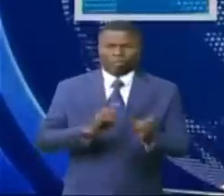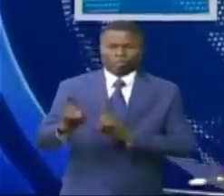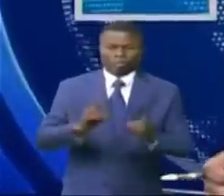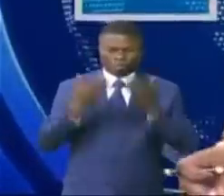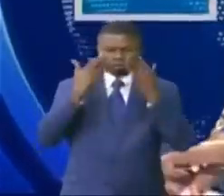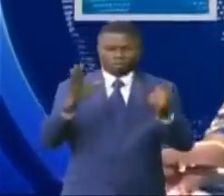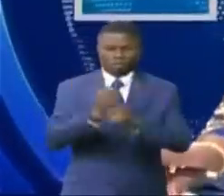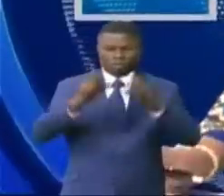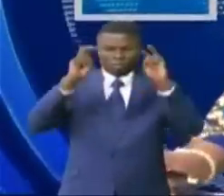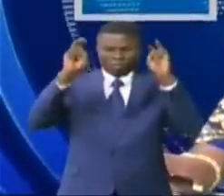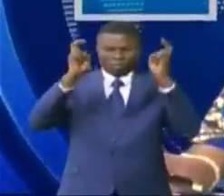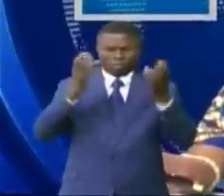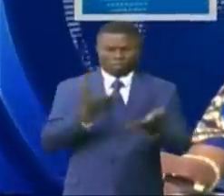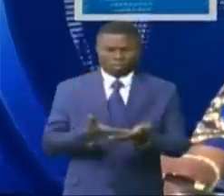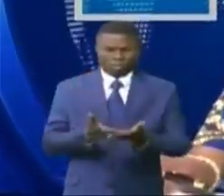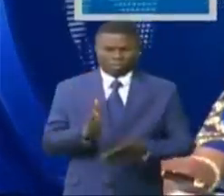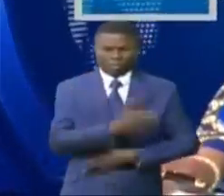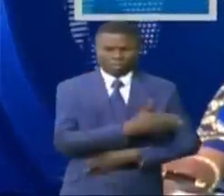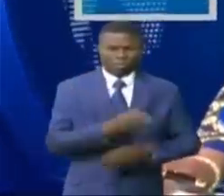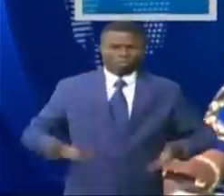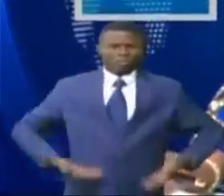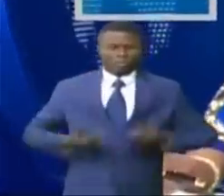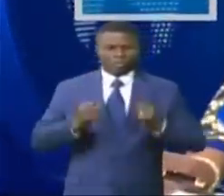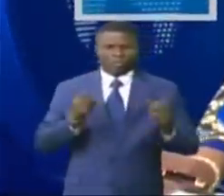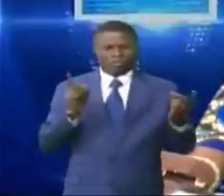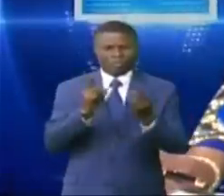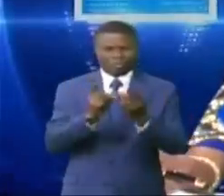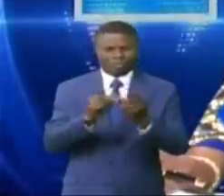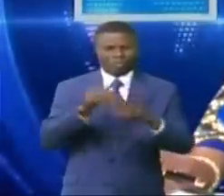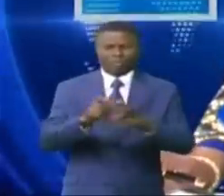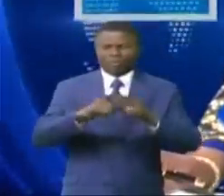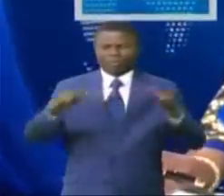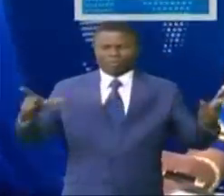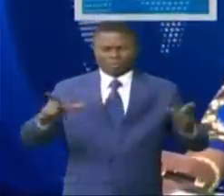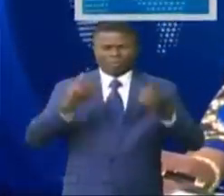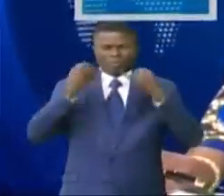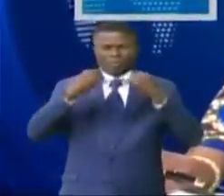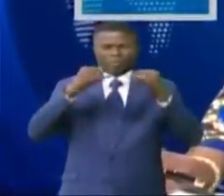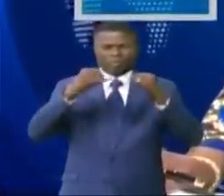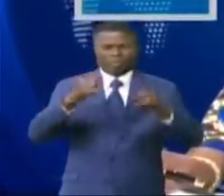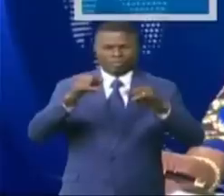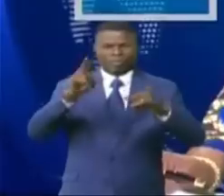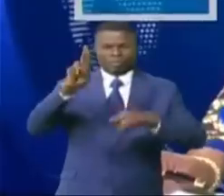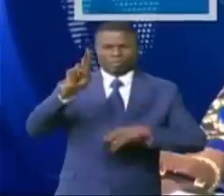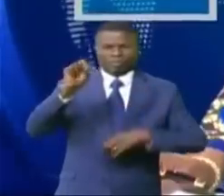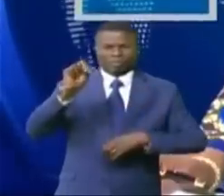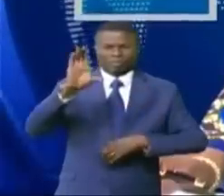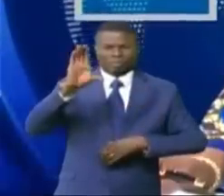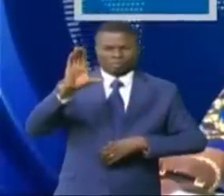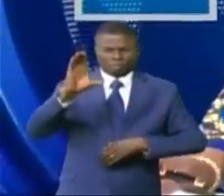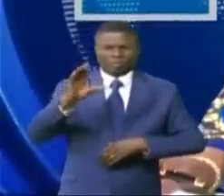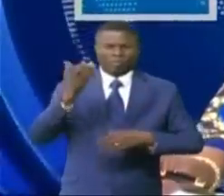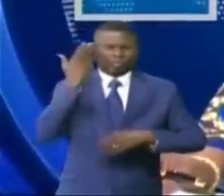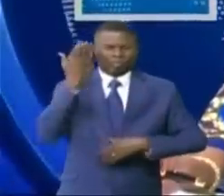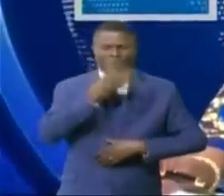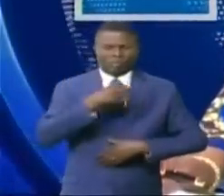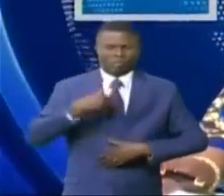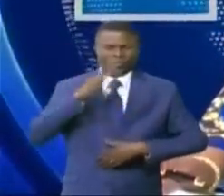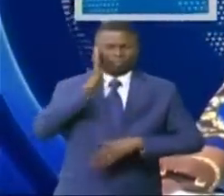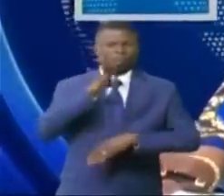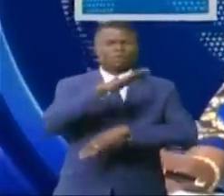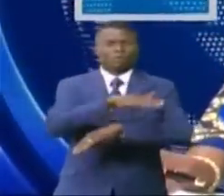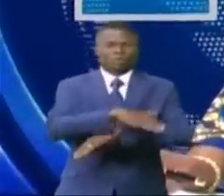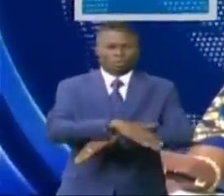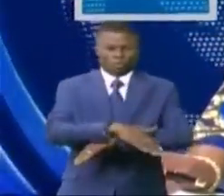pour les titres. Très heureuse de vous retrouver à travers cette grande édition d'informations sur la télévision nationale. Mesdames et messieurs,